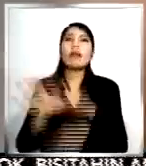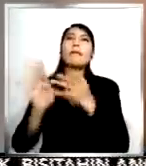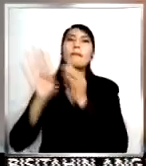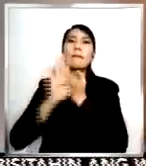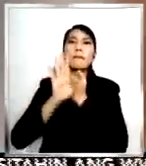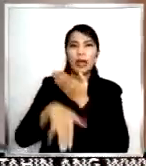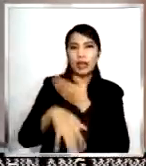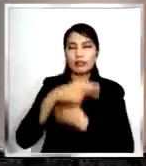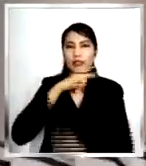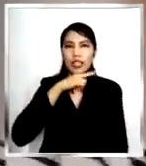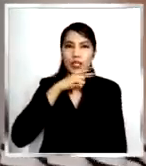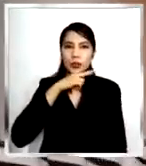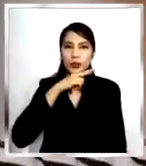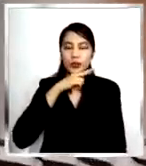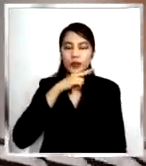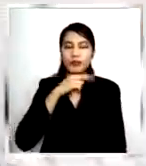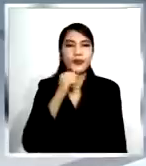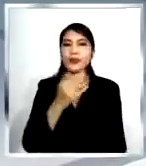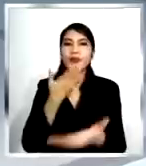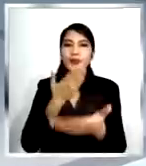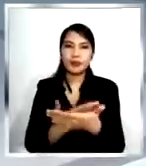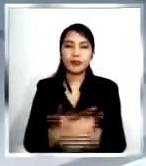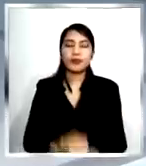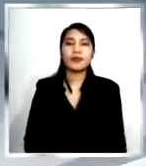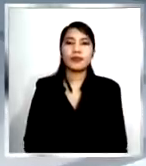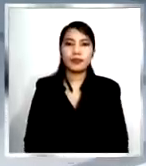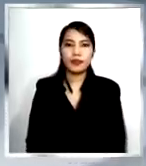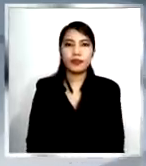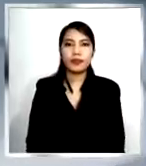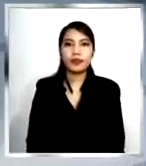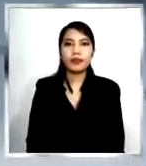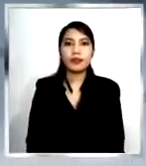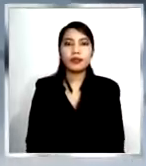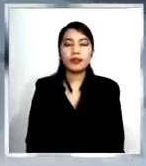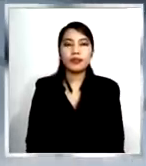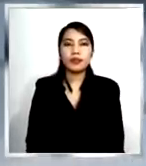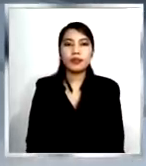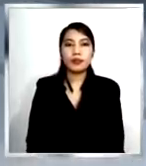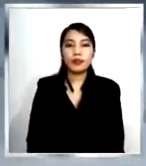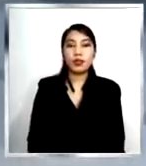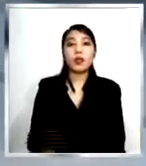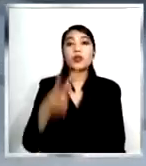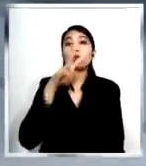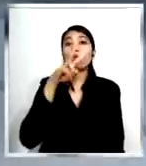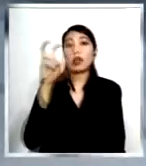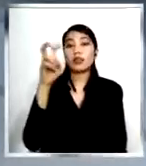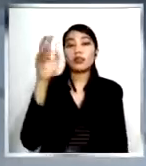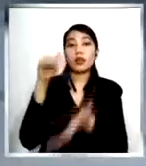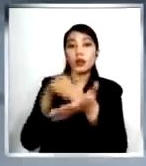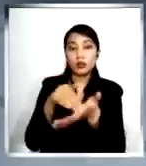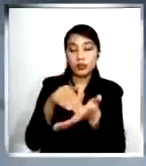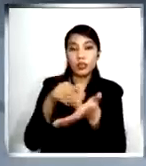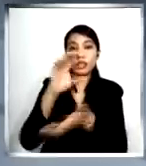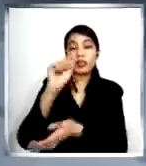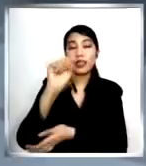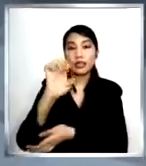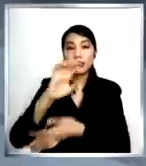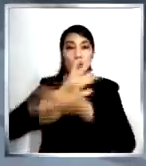Nakatutok, 24 Oras. Sa 200,000 kaso ng COVID-19 sa